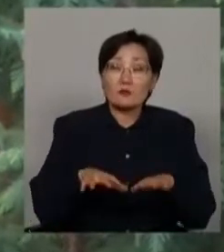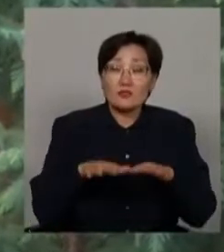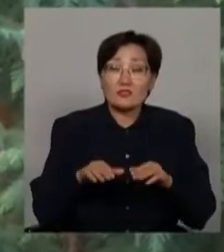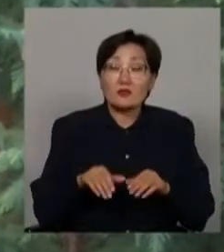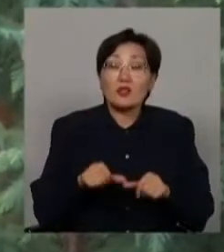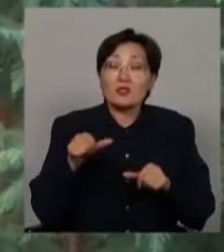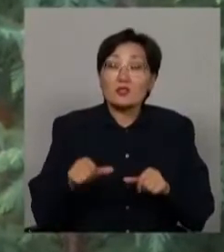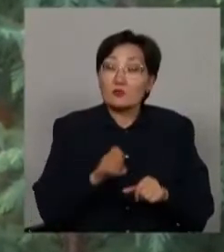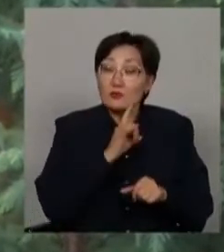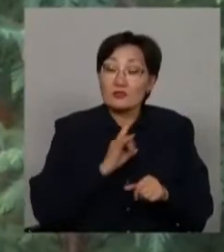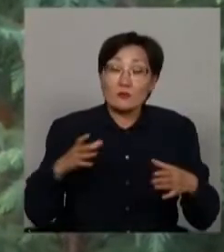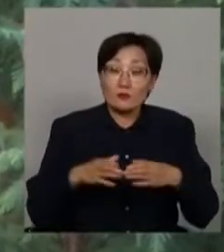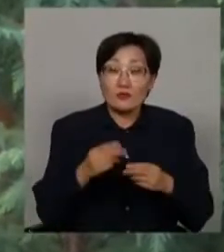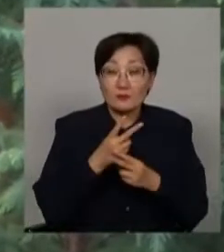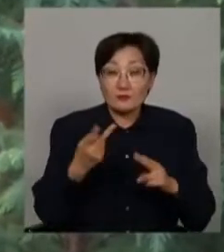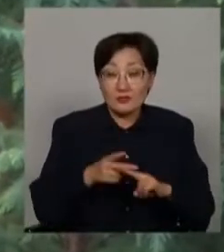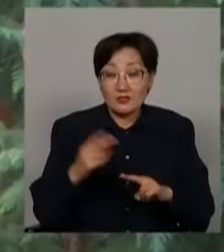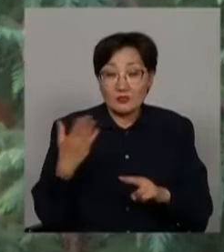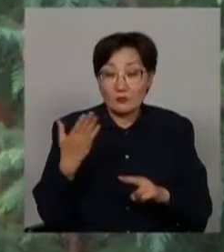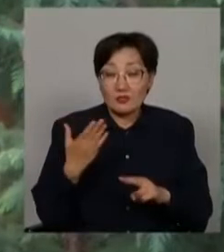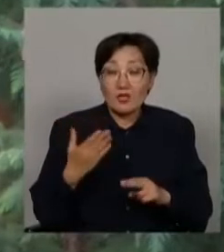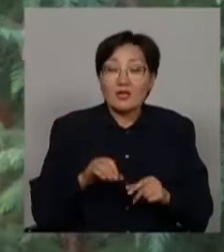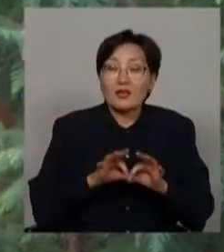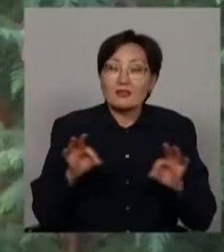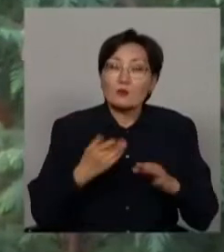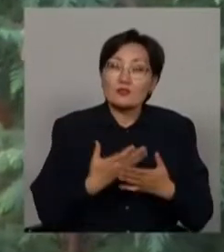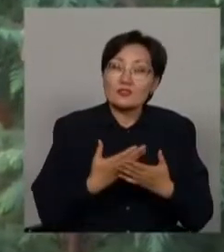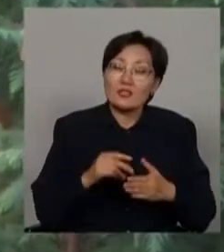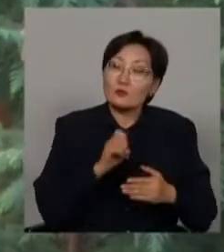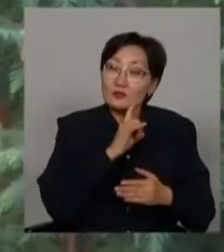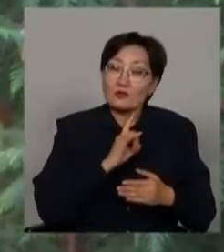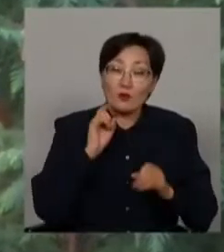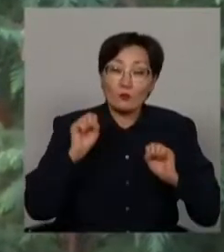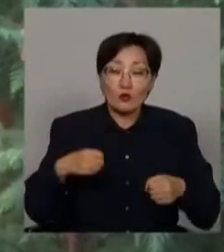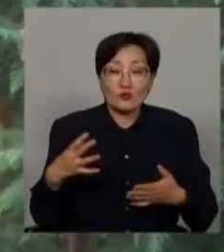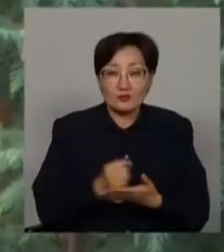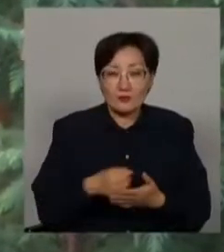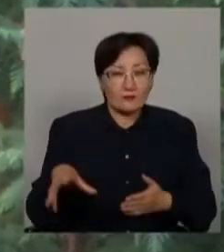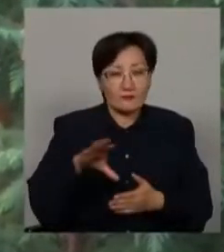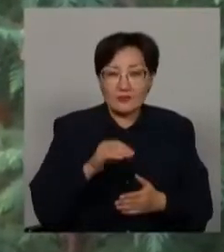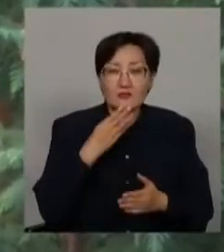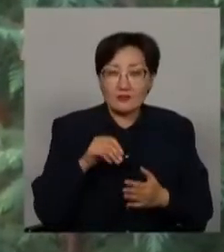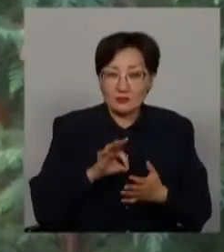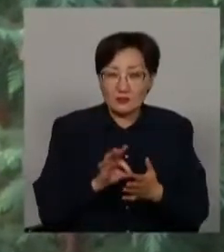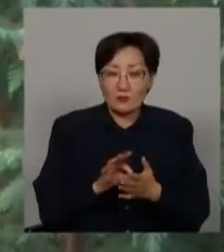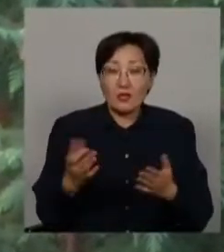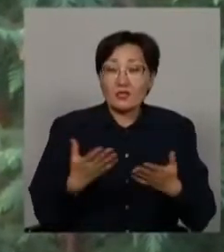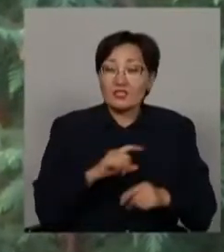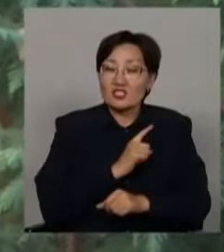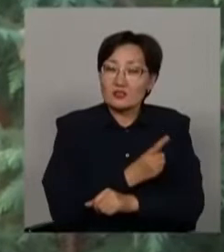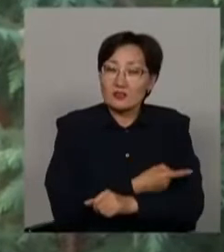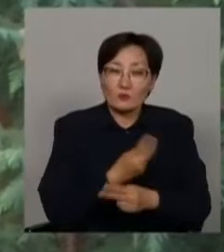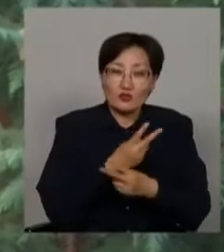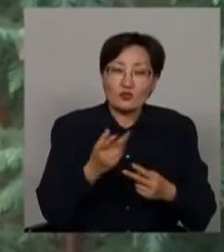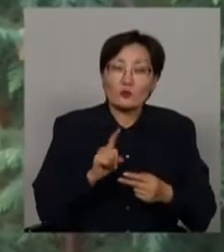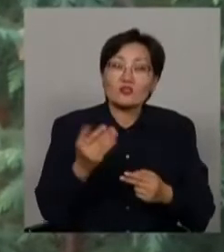особенно женской половине, посмотреть этот сериал. Сценаристы отлично показали, как женщины могут добиться всех поставленных целей, какие они сильные, несмотря